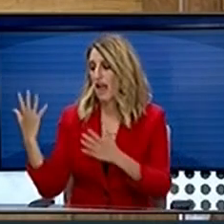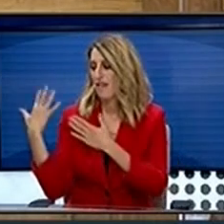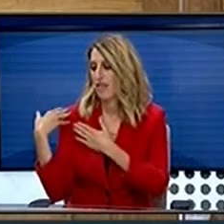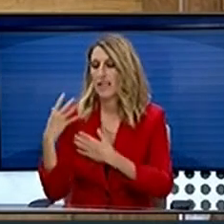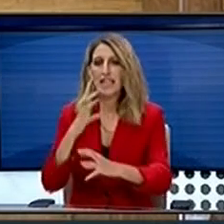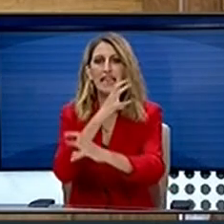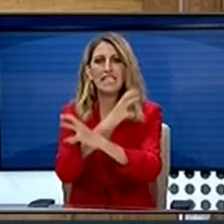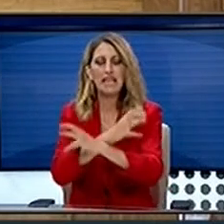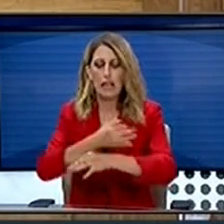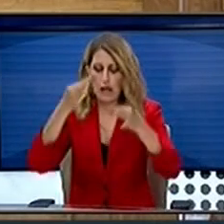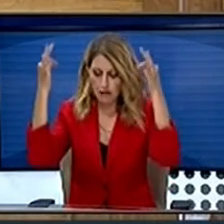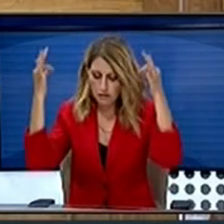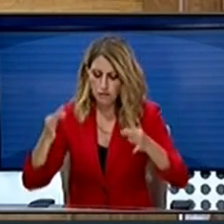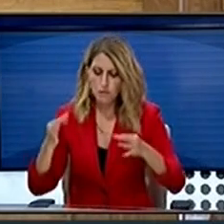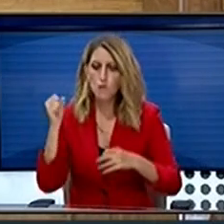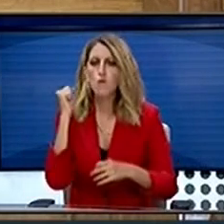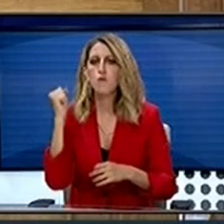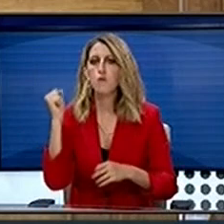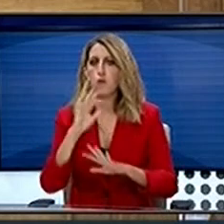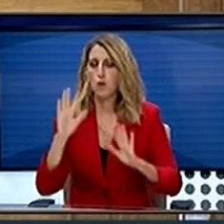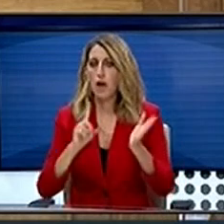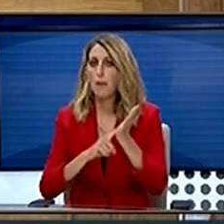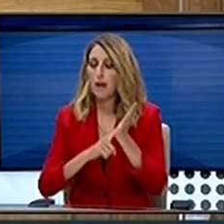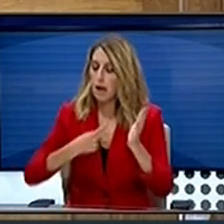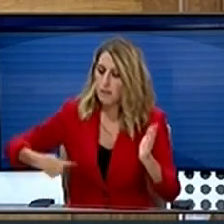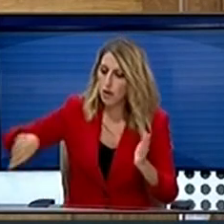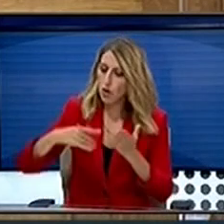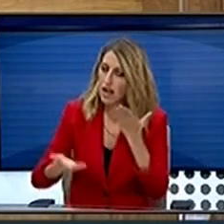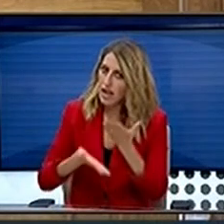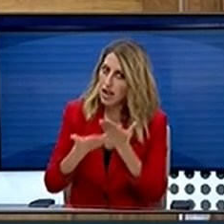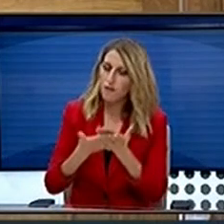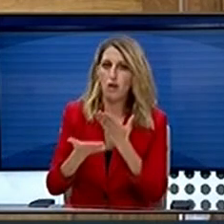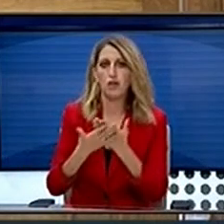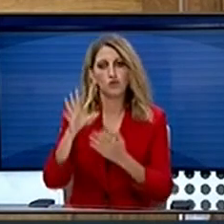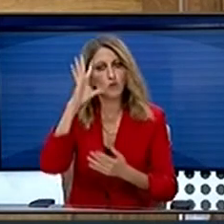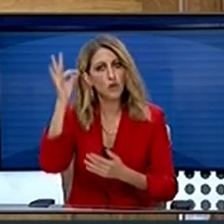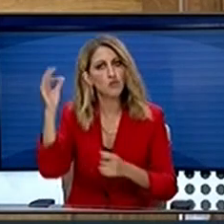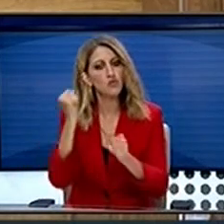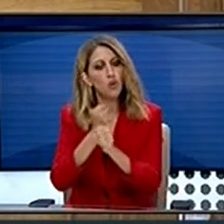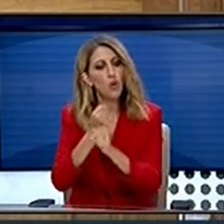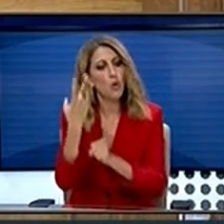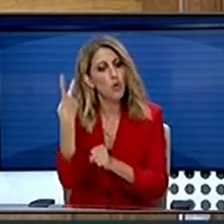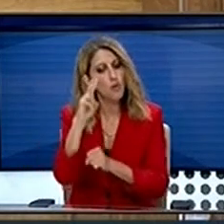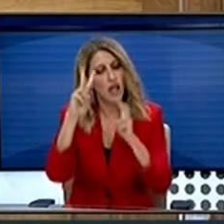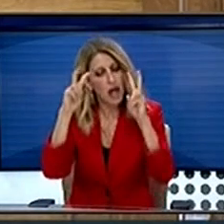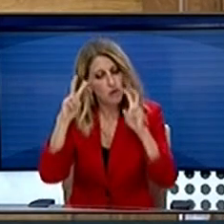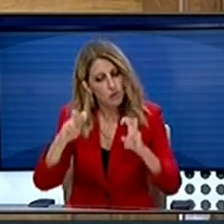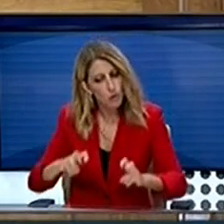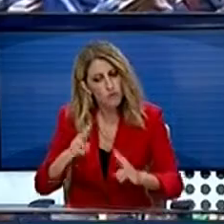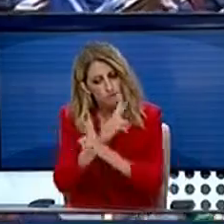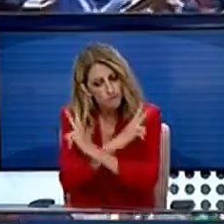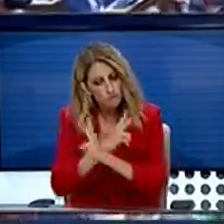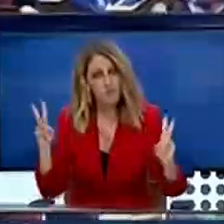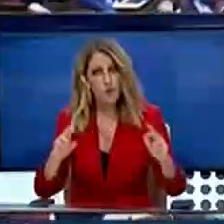το έργο του αντί κάποιοι να τον στοχοποιούν για να αποκομίσουν πολιτικά ωφέλη, όπως κάνατε με πρόσφατη ανακοίνωσή σας.